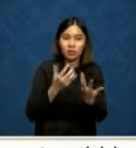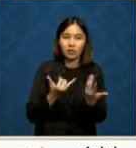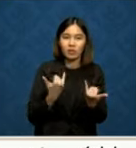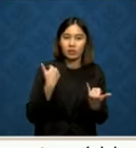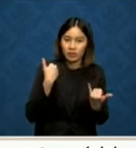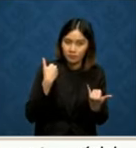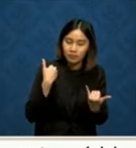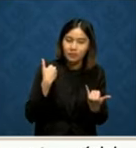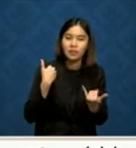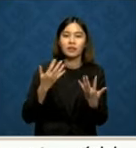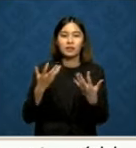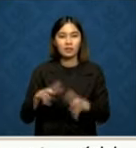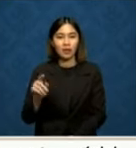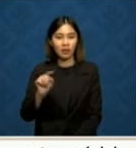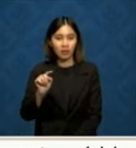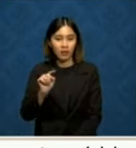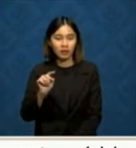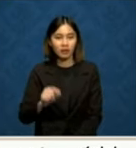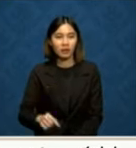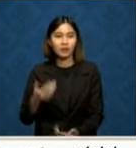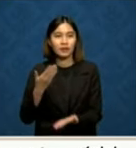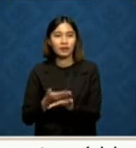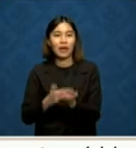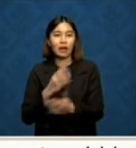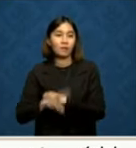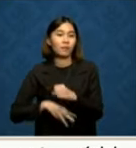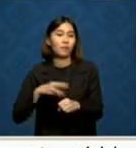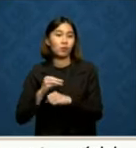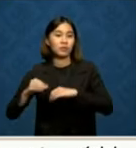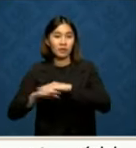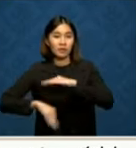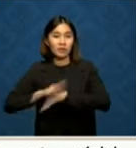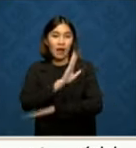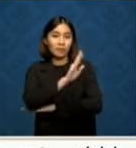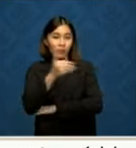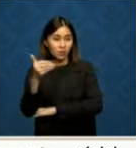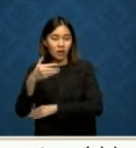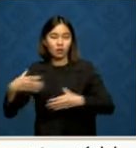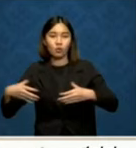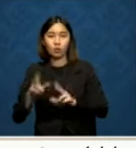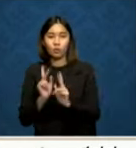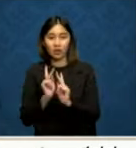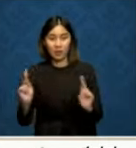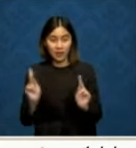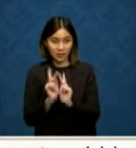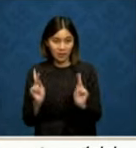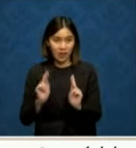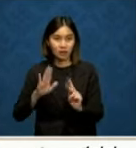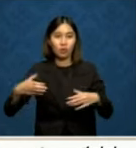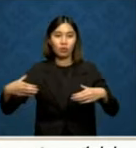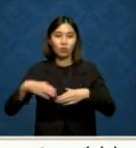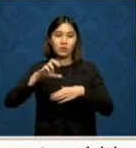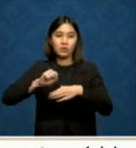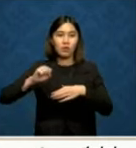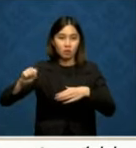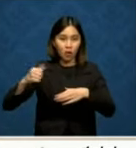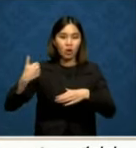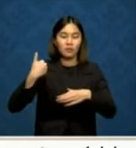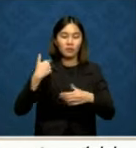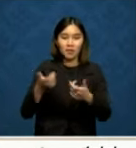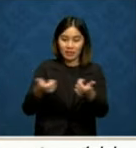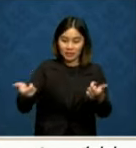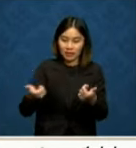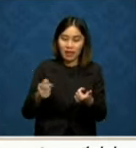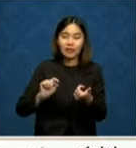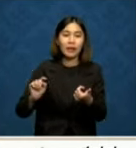ไม่น้อยส่นเรื่องบำนานพ้ฐานแห่งชาิจิ กรมาธิการของสภาวผแนรัศดอได้มราย